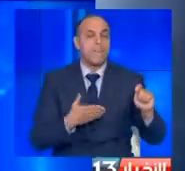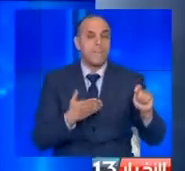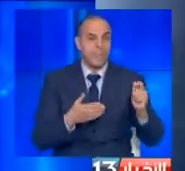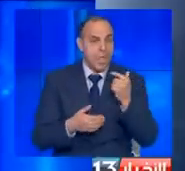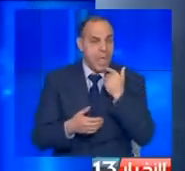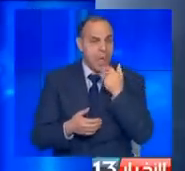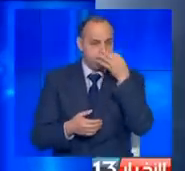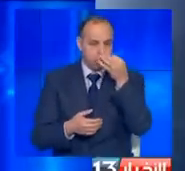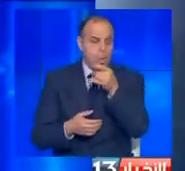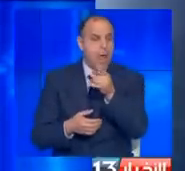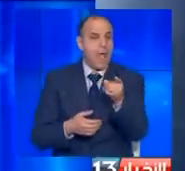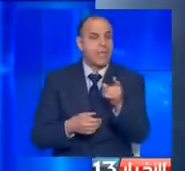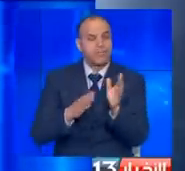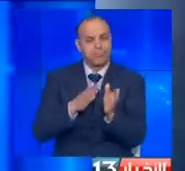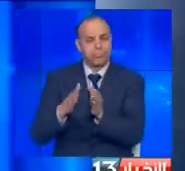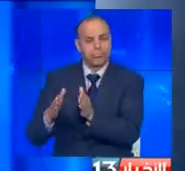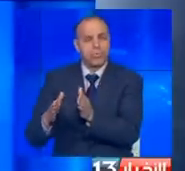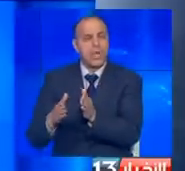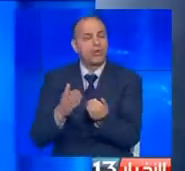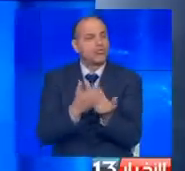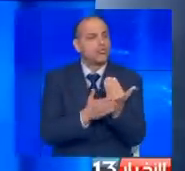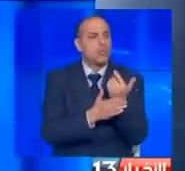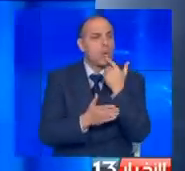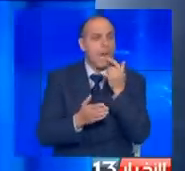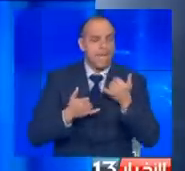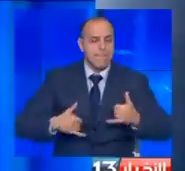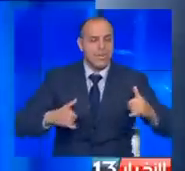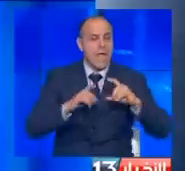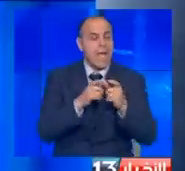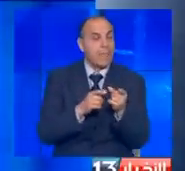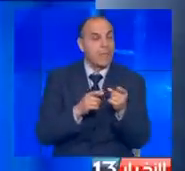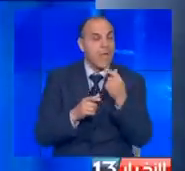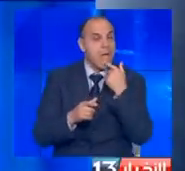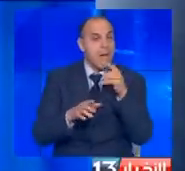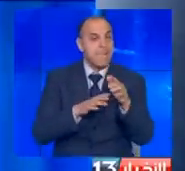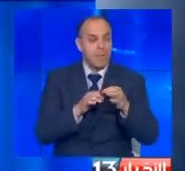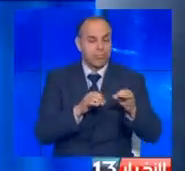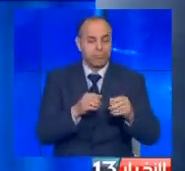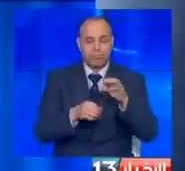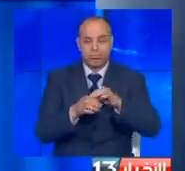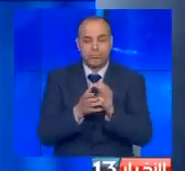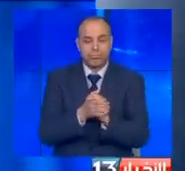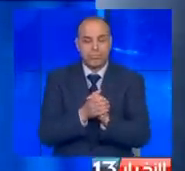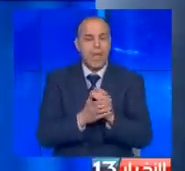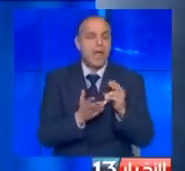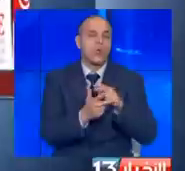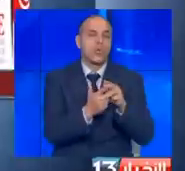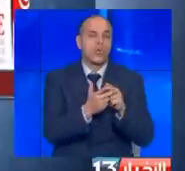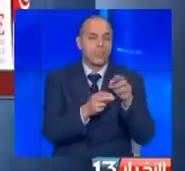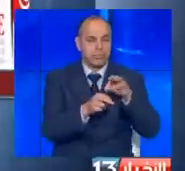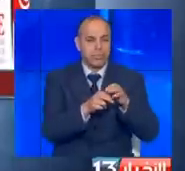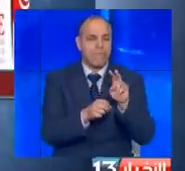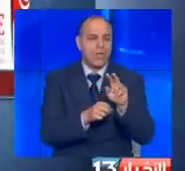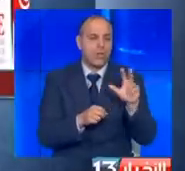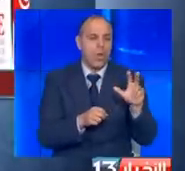يعلمه فيها بالاختصاصات محل تجديد صلب مجلس الهيئه بعد اجراء القرعه تجديد الثلث تركيبتها في الثالث